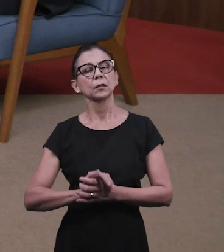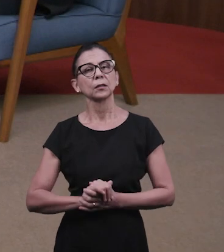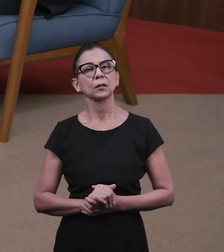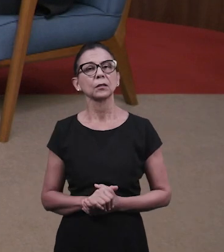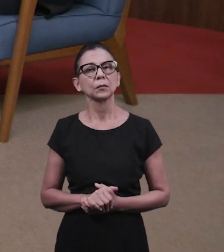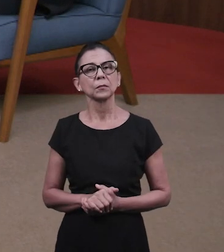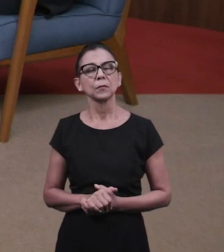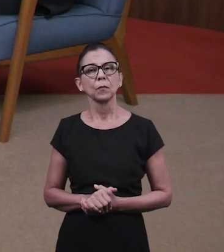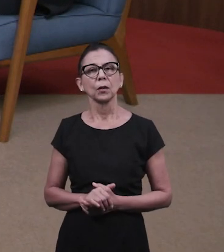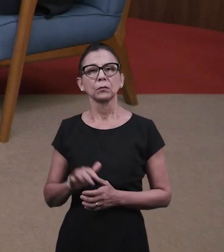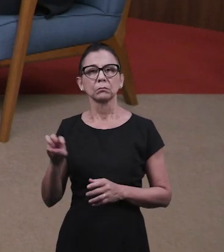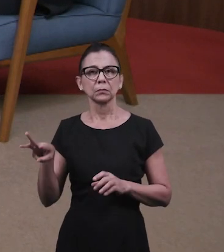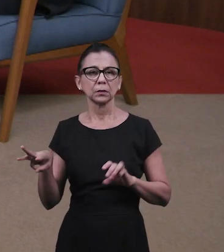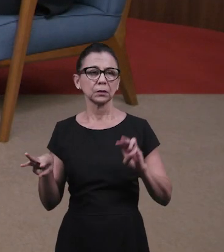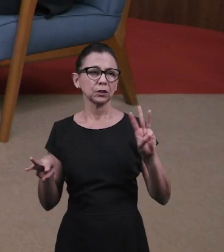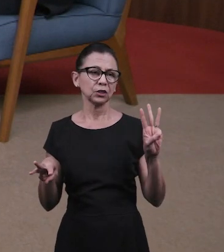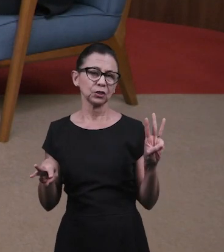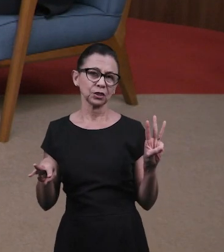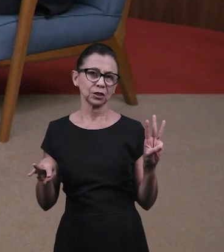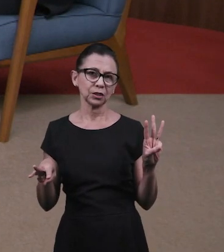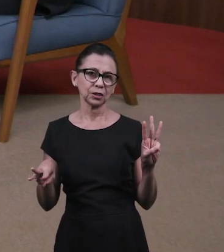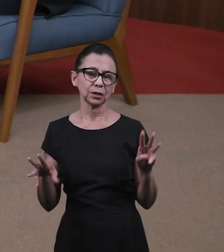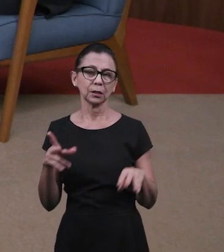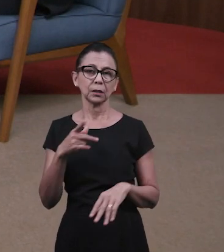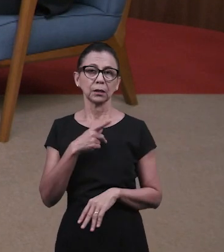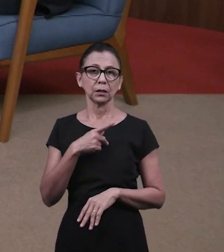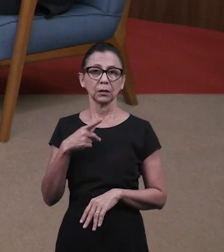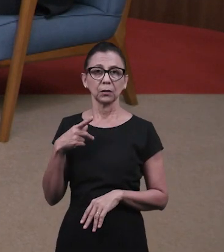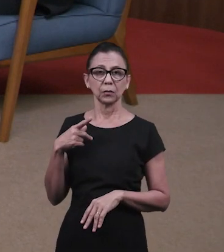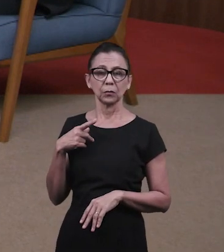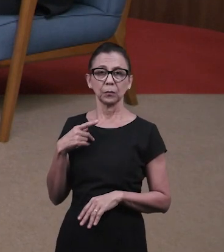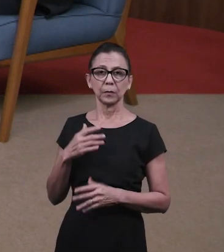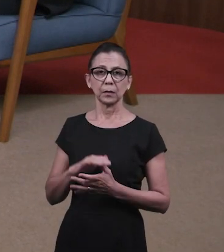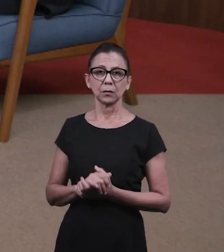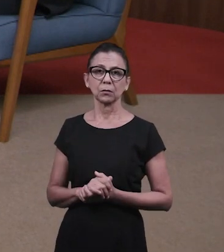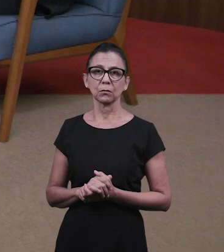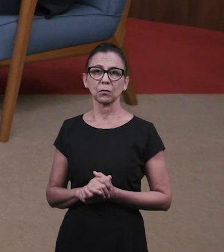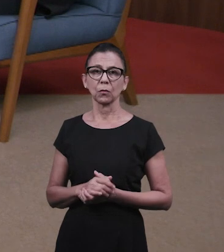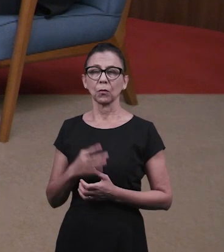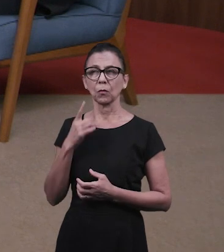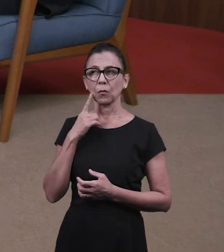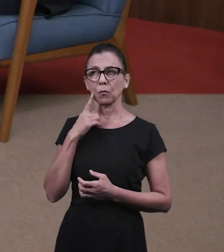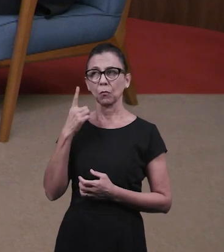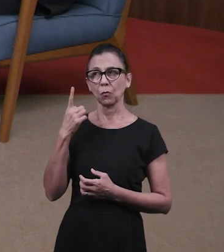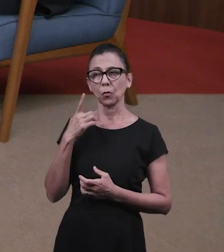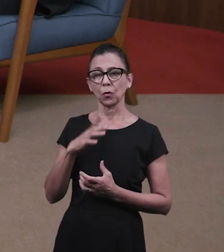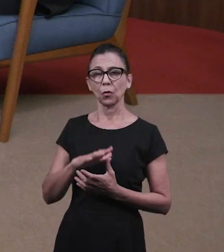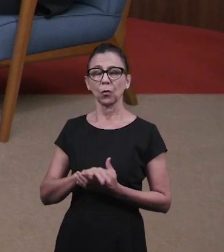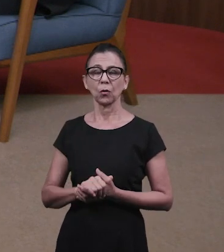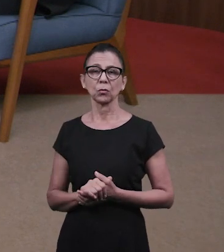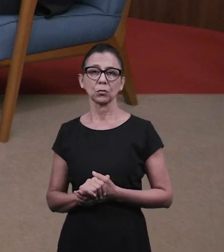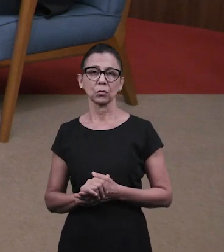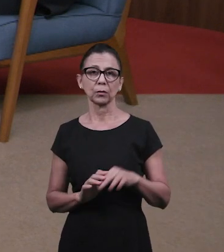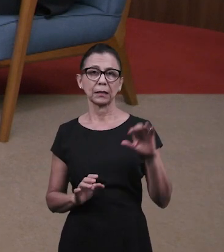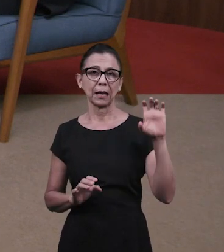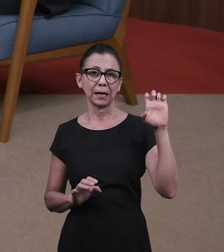dit. Cette image ici, à gauche de l'écran, a le blé